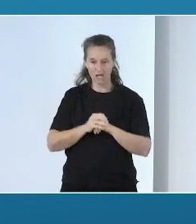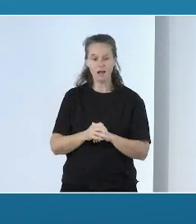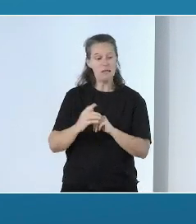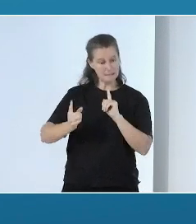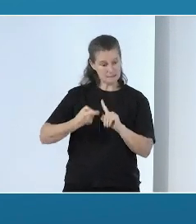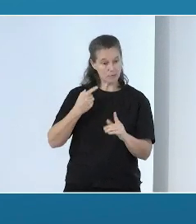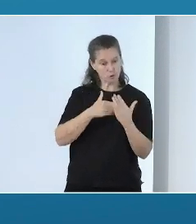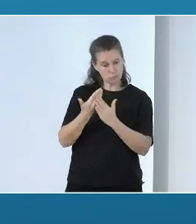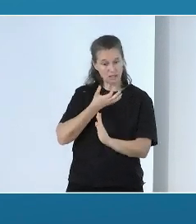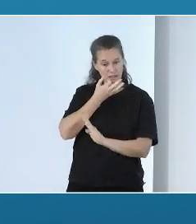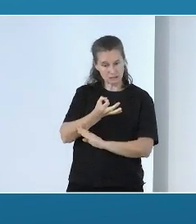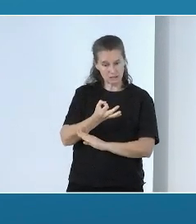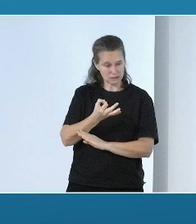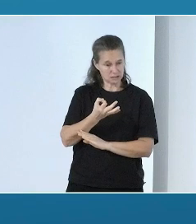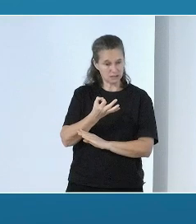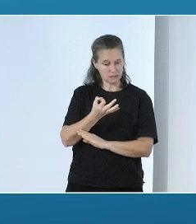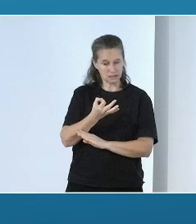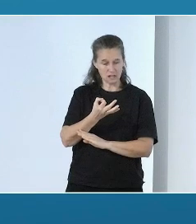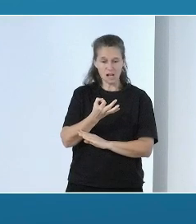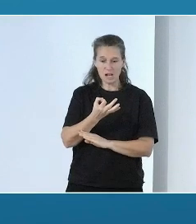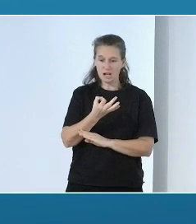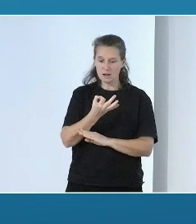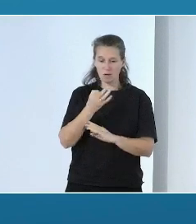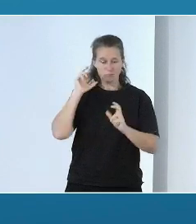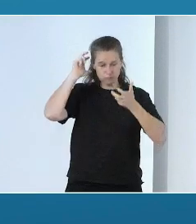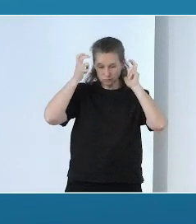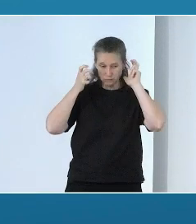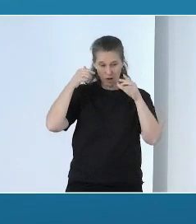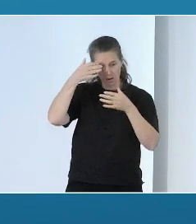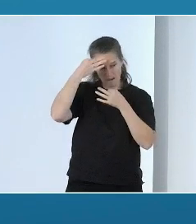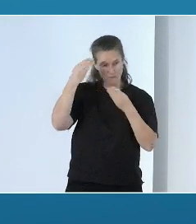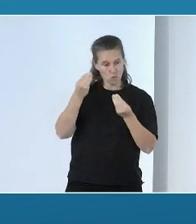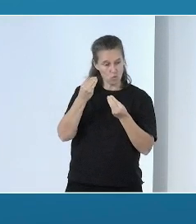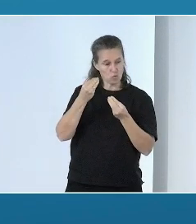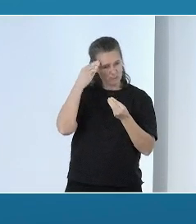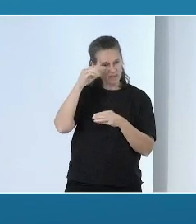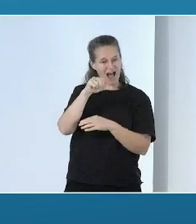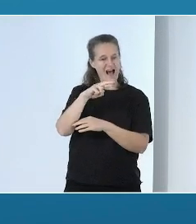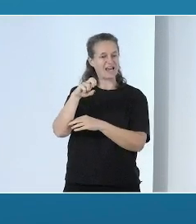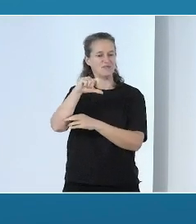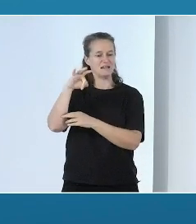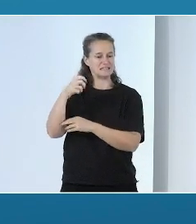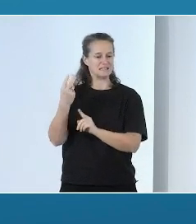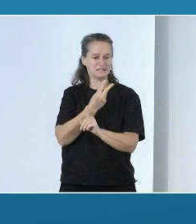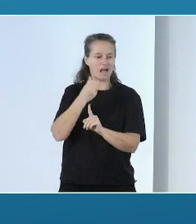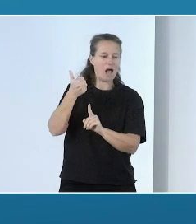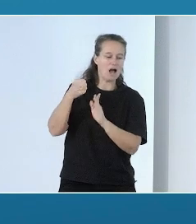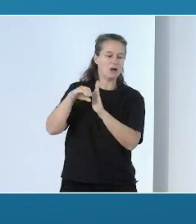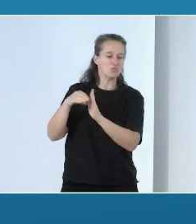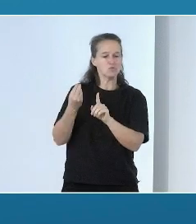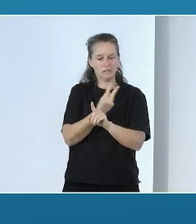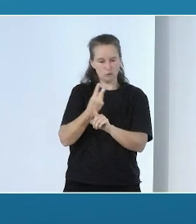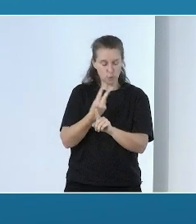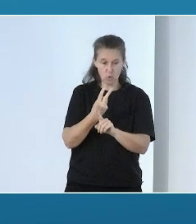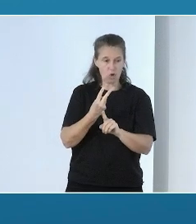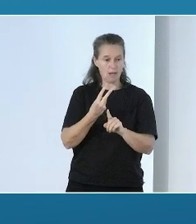ce qu'on a dit ce matin sur où se trouve l'atteinte vestibulaire. Donc, dans le cas d'une aréflexie, qu'elle soit unilatérale ou bilatérale, vous avez bien compris